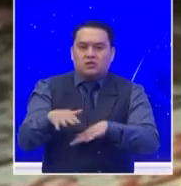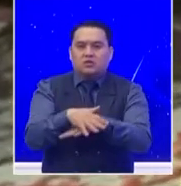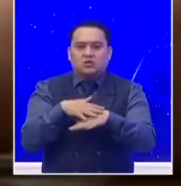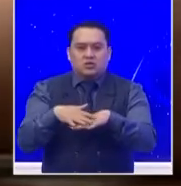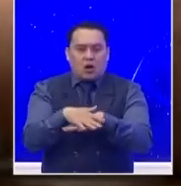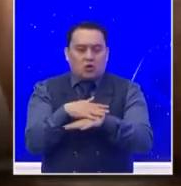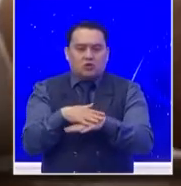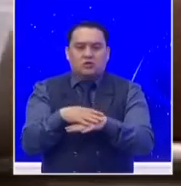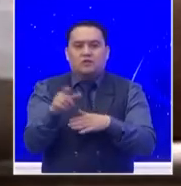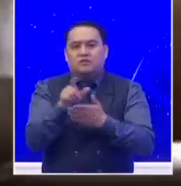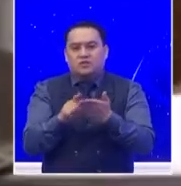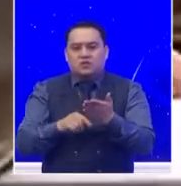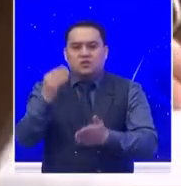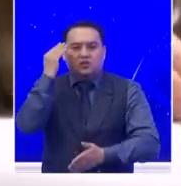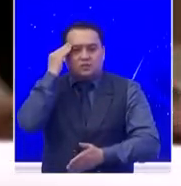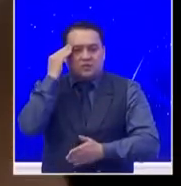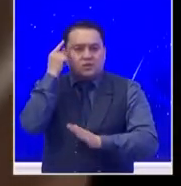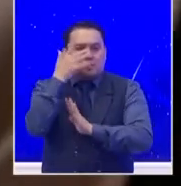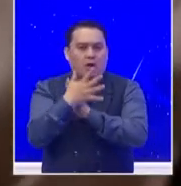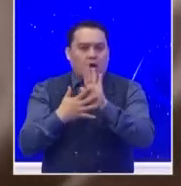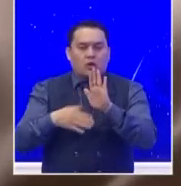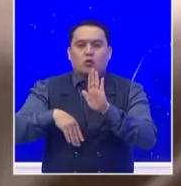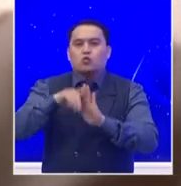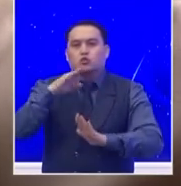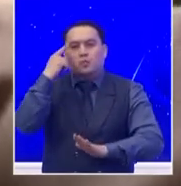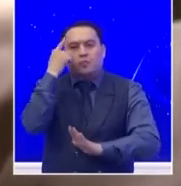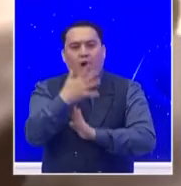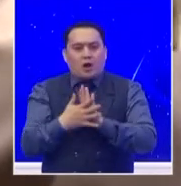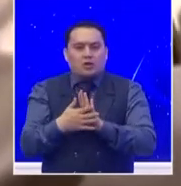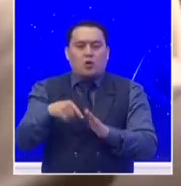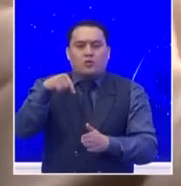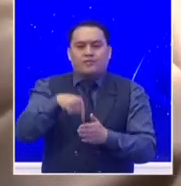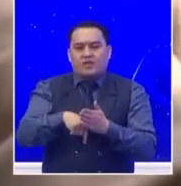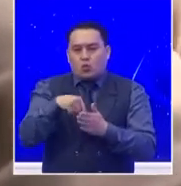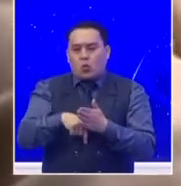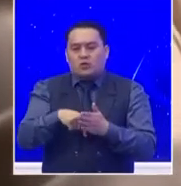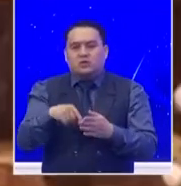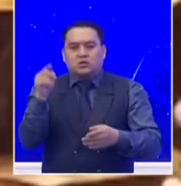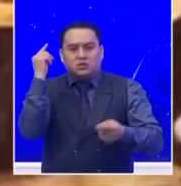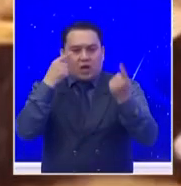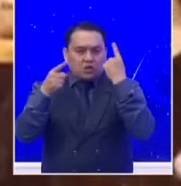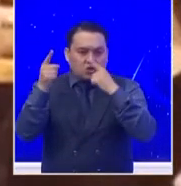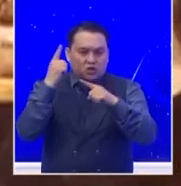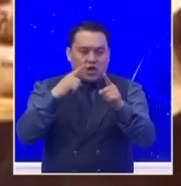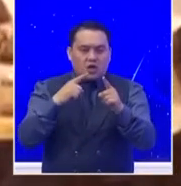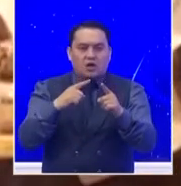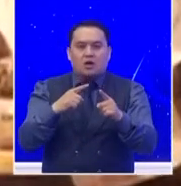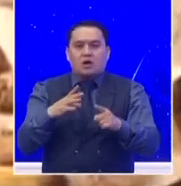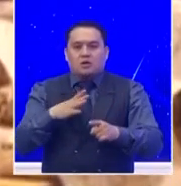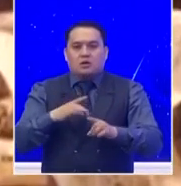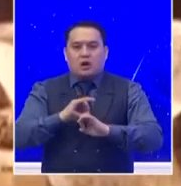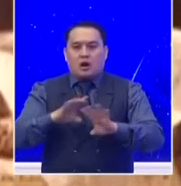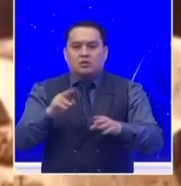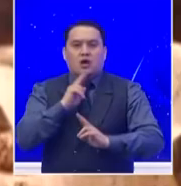смысл и подтекст произведения. Однако, чтобы читатель лучше мог понять менталитет и глубину философии сочинений мыслителей, нередко акын